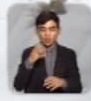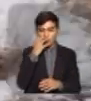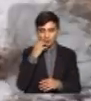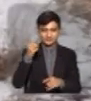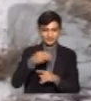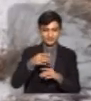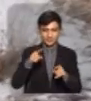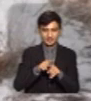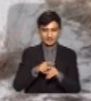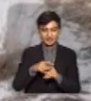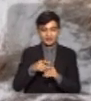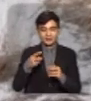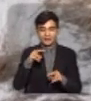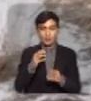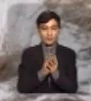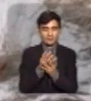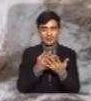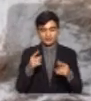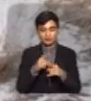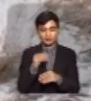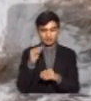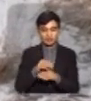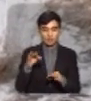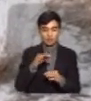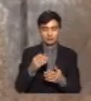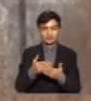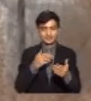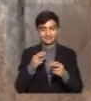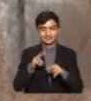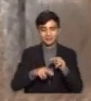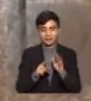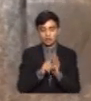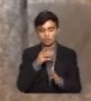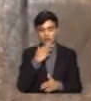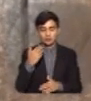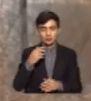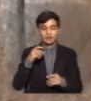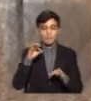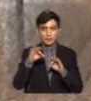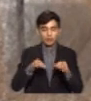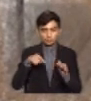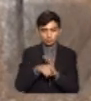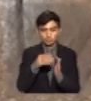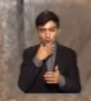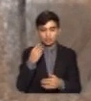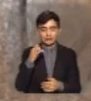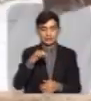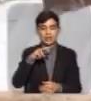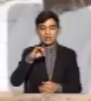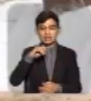сатып алған компания құрылыс жұмыстарын бастамай тұрып, қор өткізген екен. Ал қор әлі іс жүзінде жоқ нысанды лизингке беріп